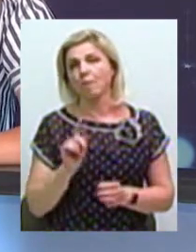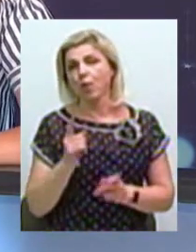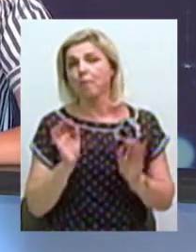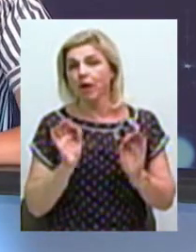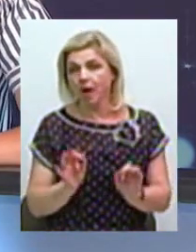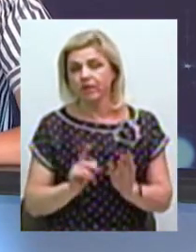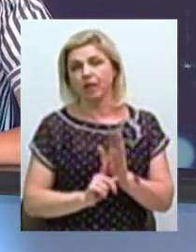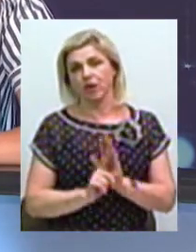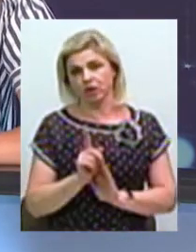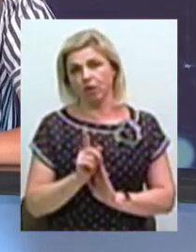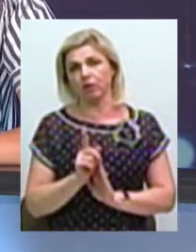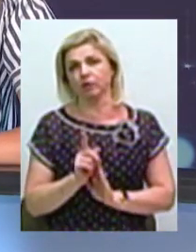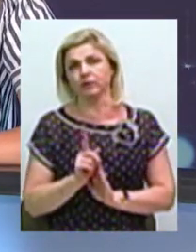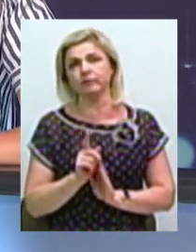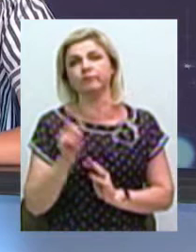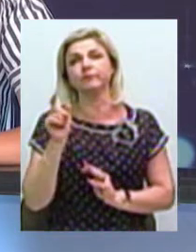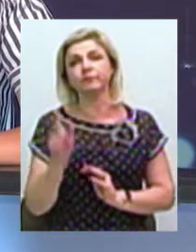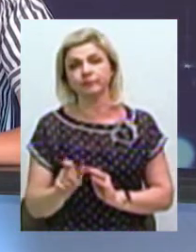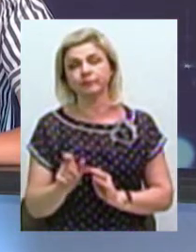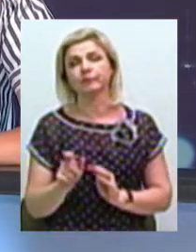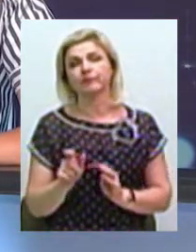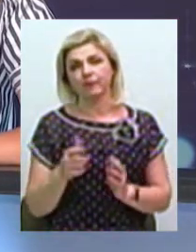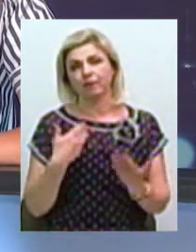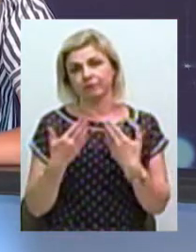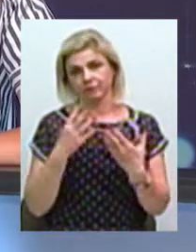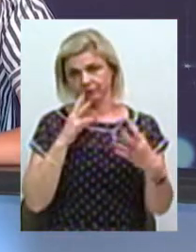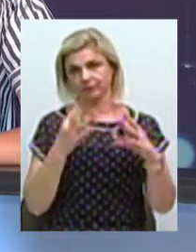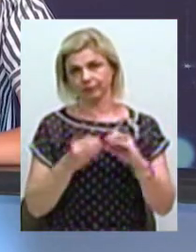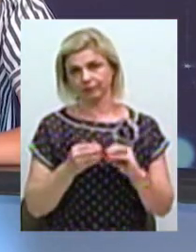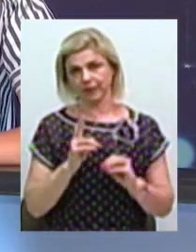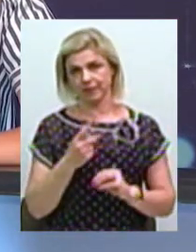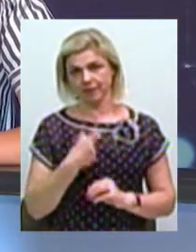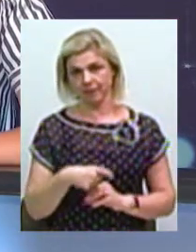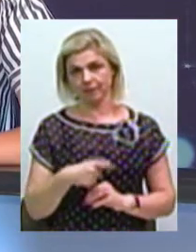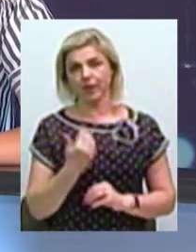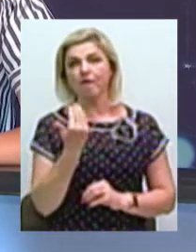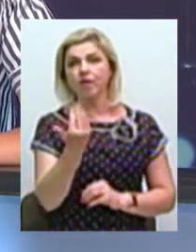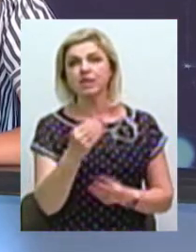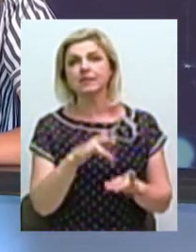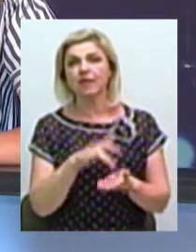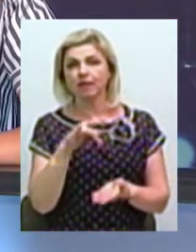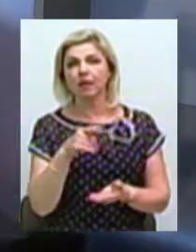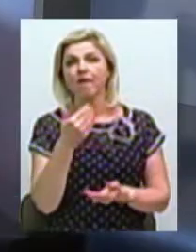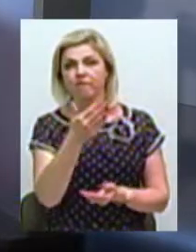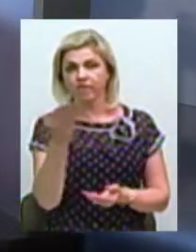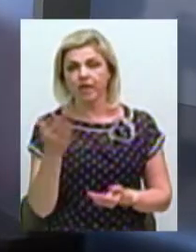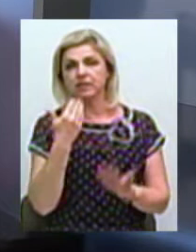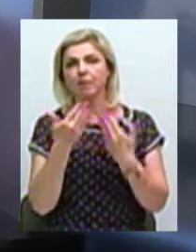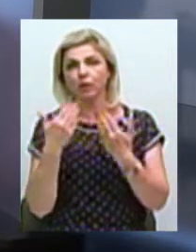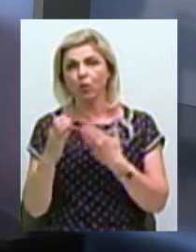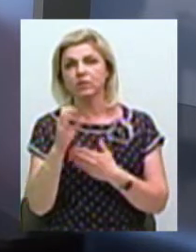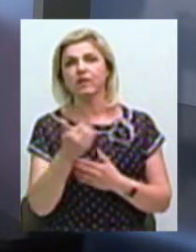правда изначально человека располагает к себе. А в вашому центрі ви спілкуєтеся з